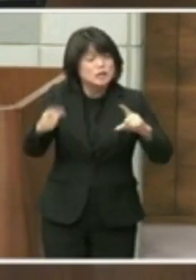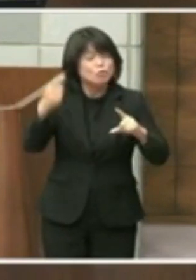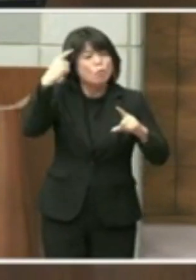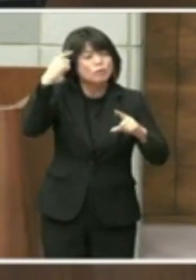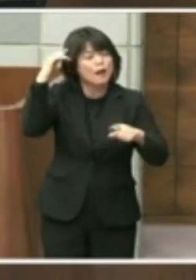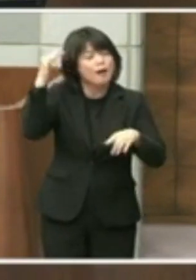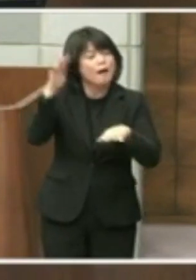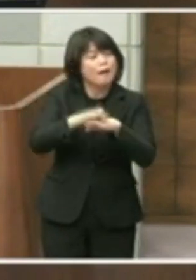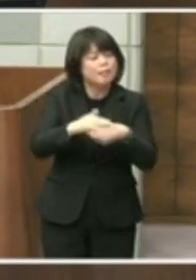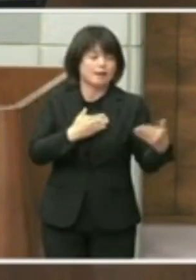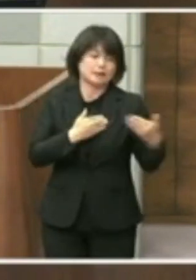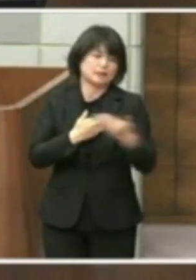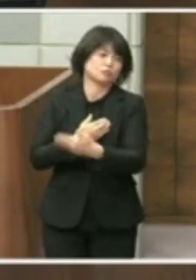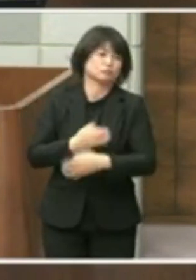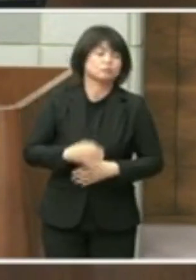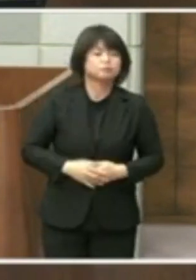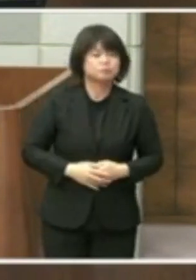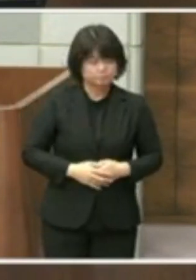しょうか。認識を問います。